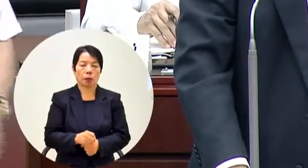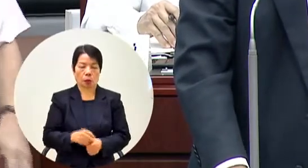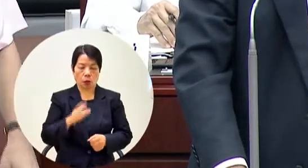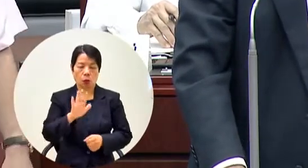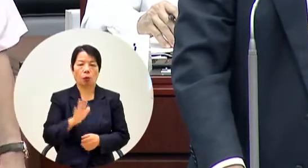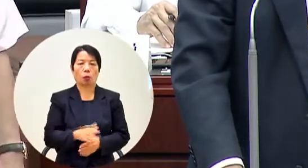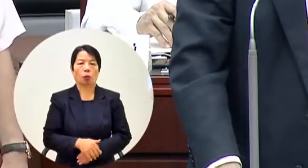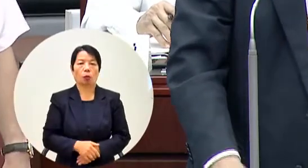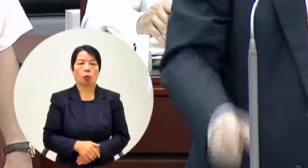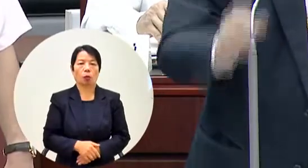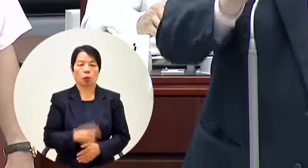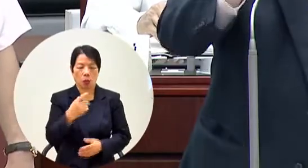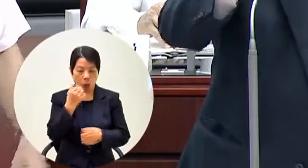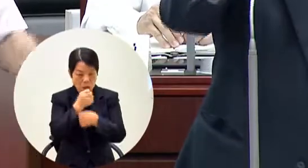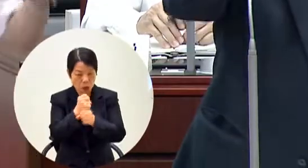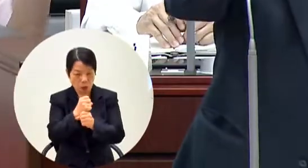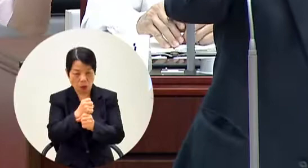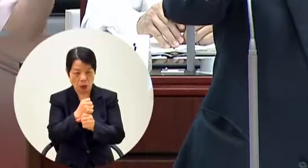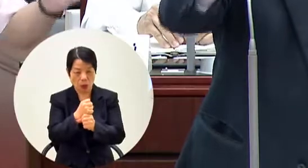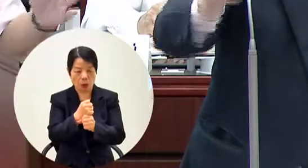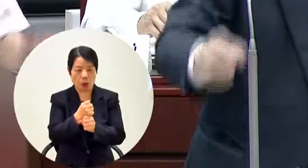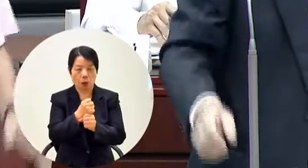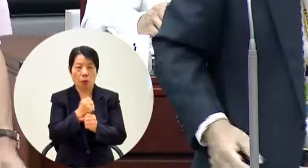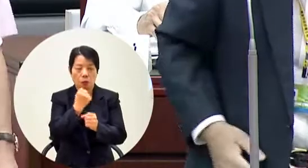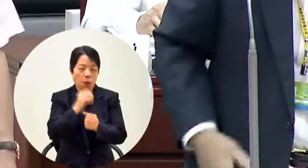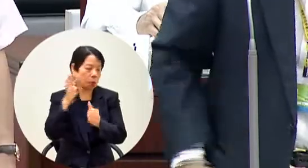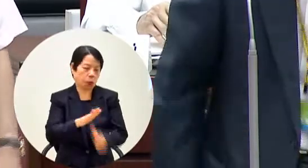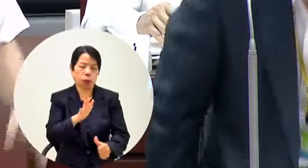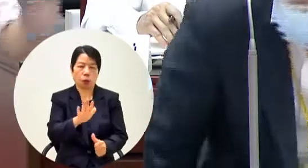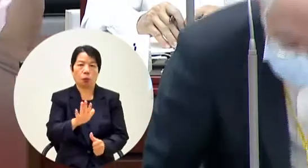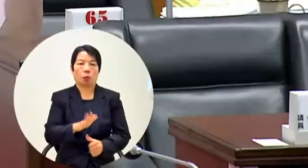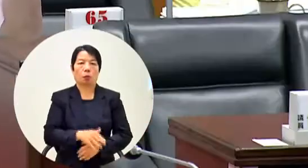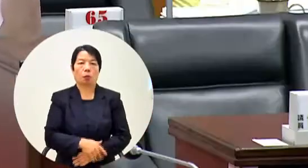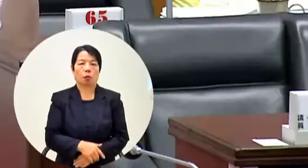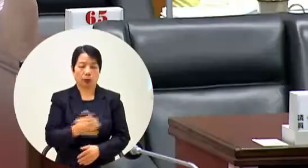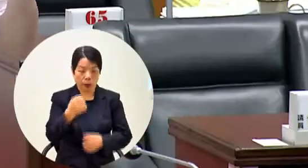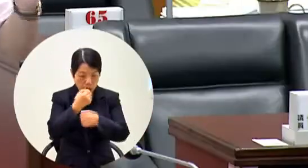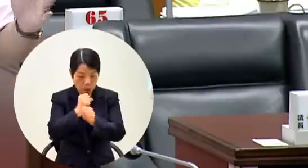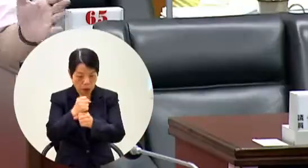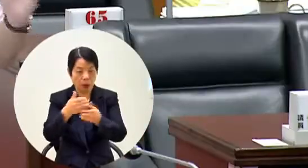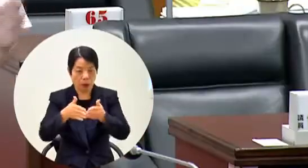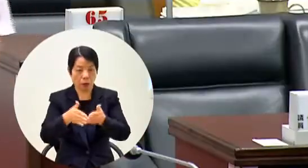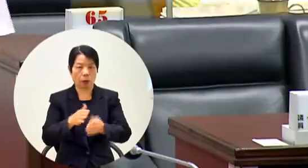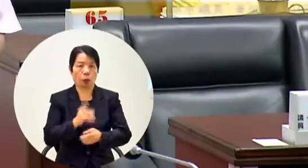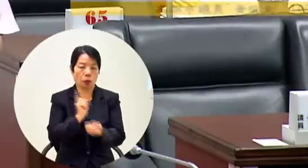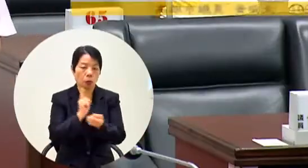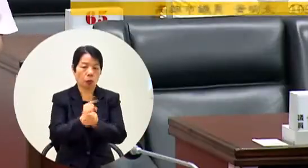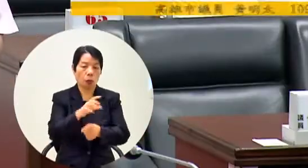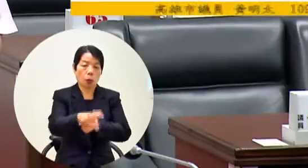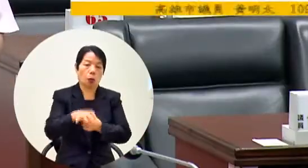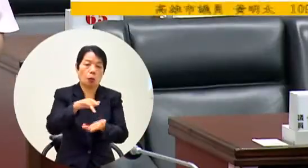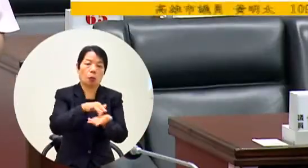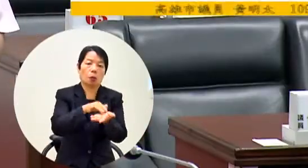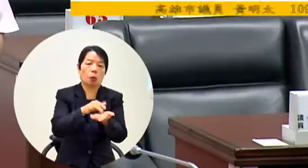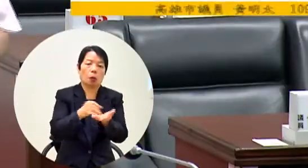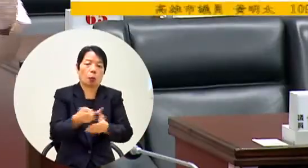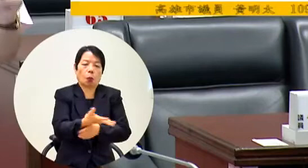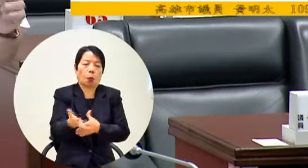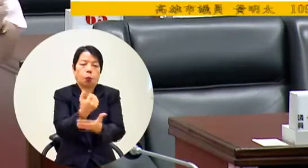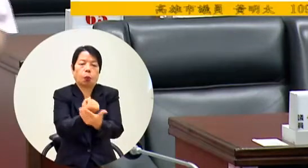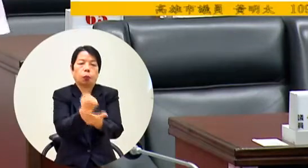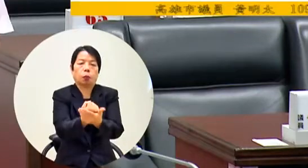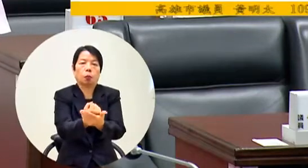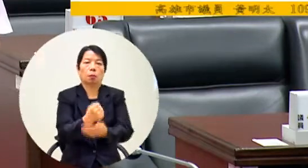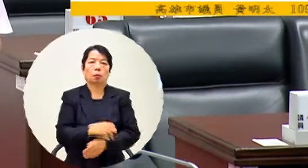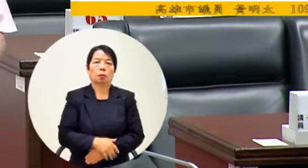合格。 对嘛？我们就是要检验嘛。那这个农药的残留，我们